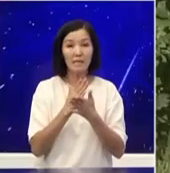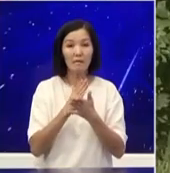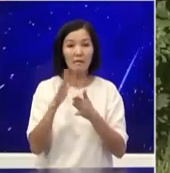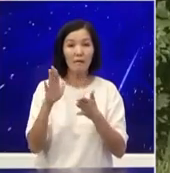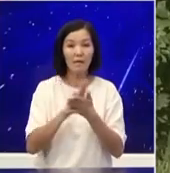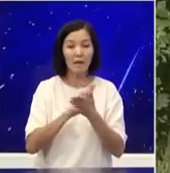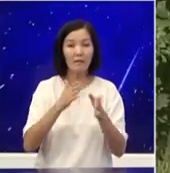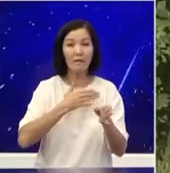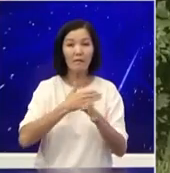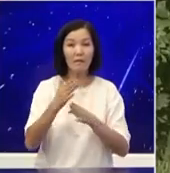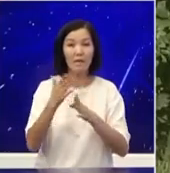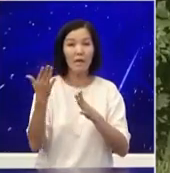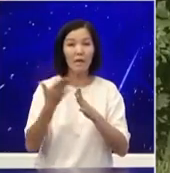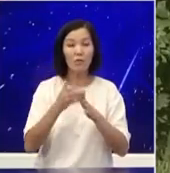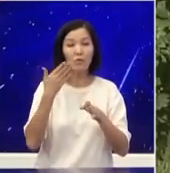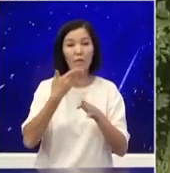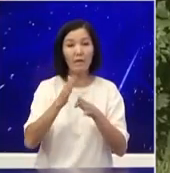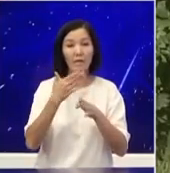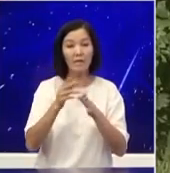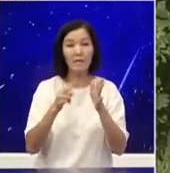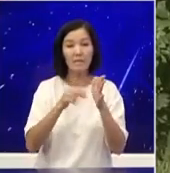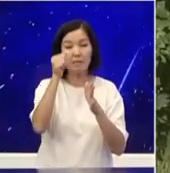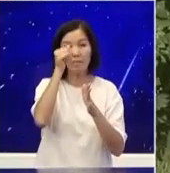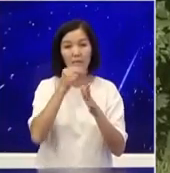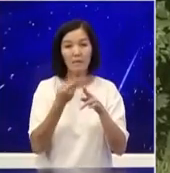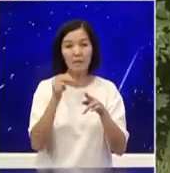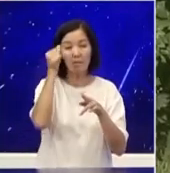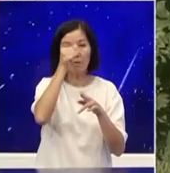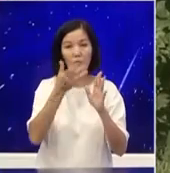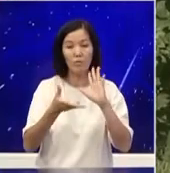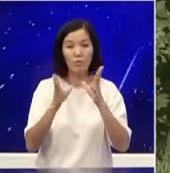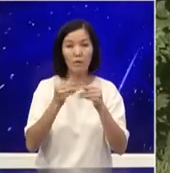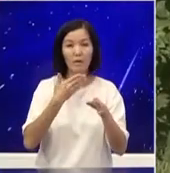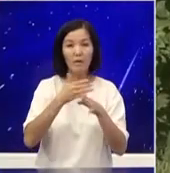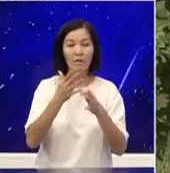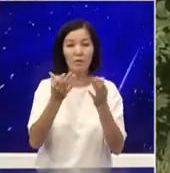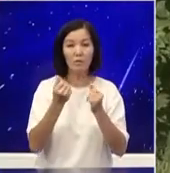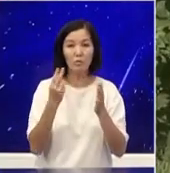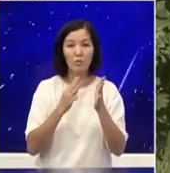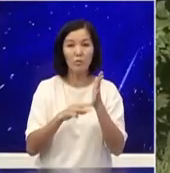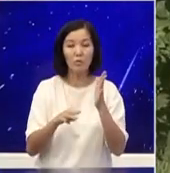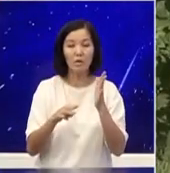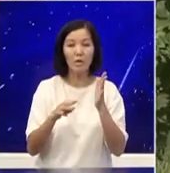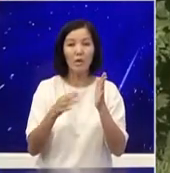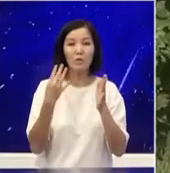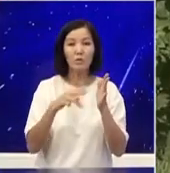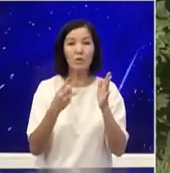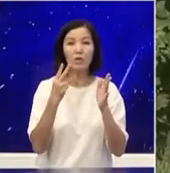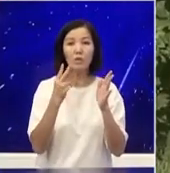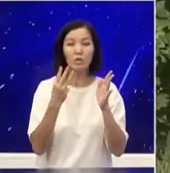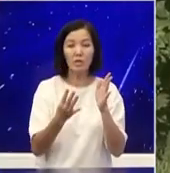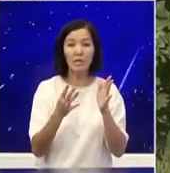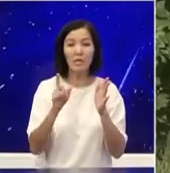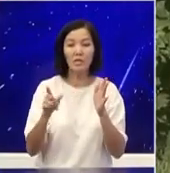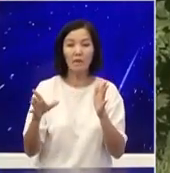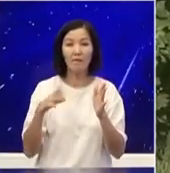так и предоставление льготного кредита. За 7 месяцев текущего года займ получили 44 жителя района. Общая сумма составила более